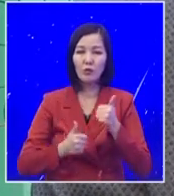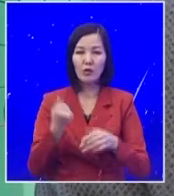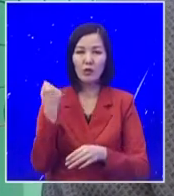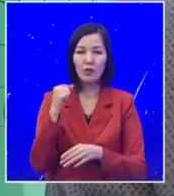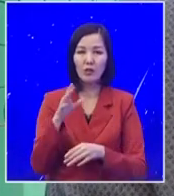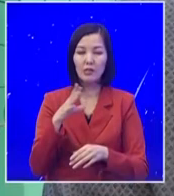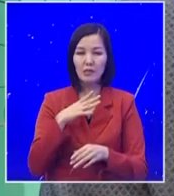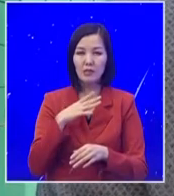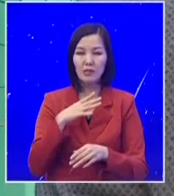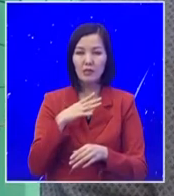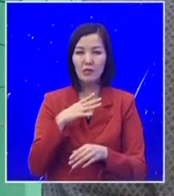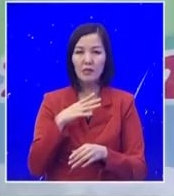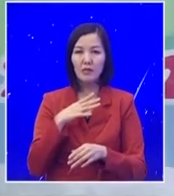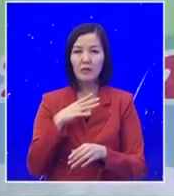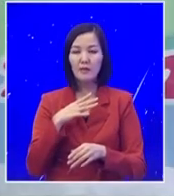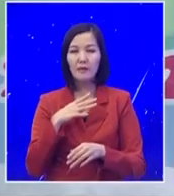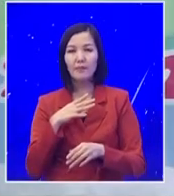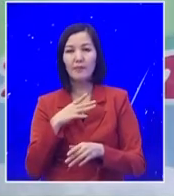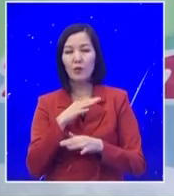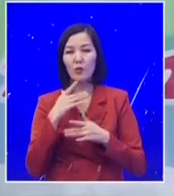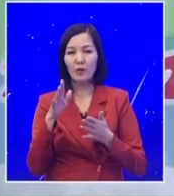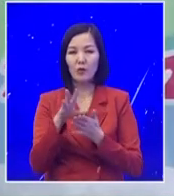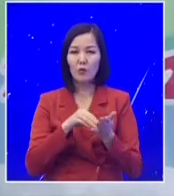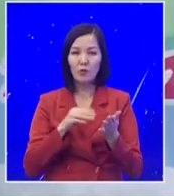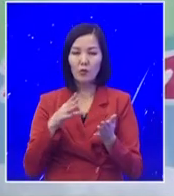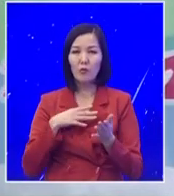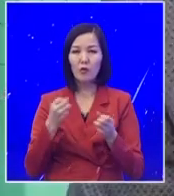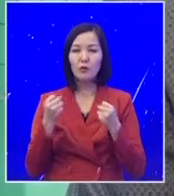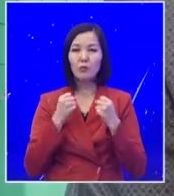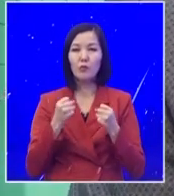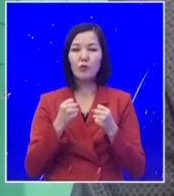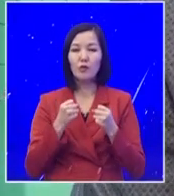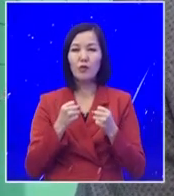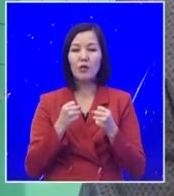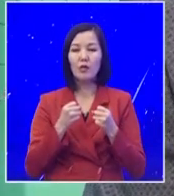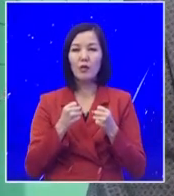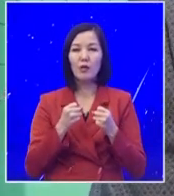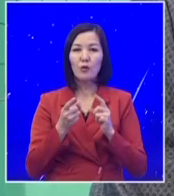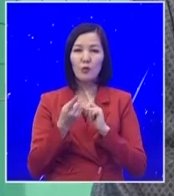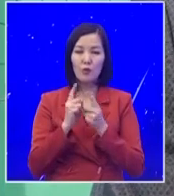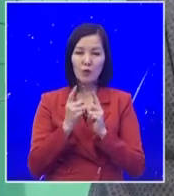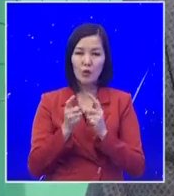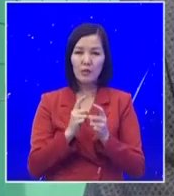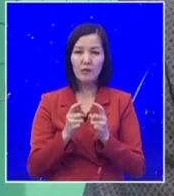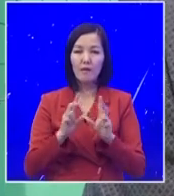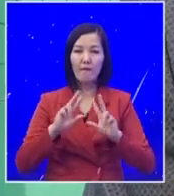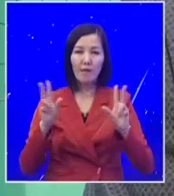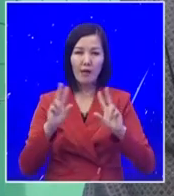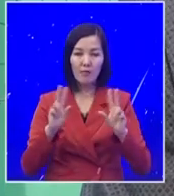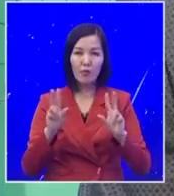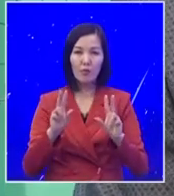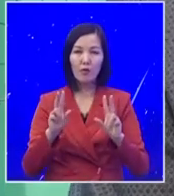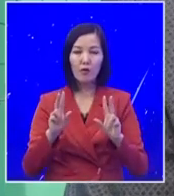жетіп, ағайында 6-ауымыз талайларға үлгі болған едік. Мынау спорт түрлері, жаңағы күрес, мынау волейбол,